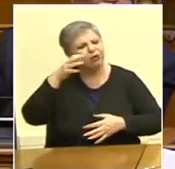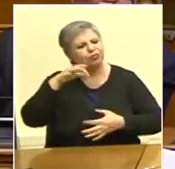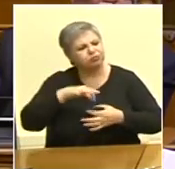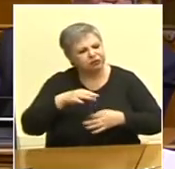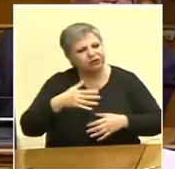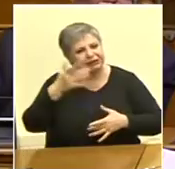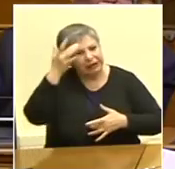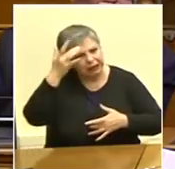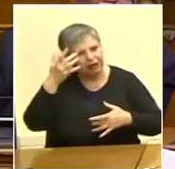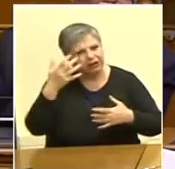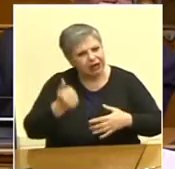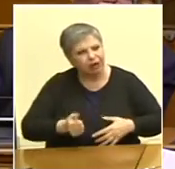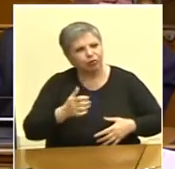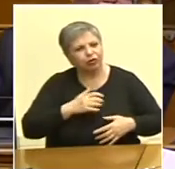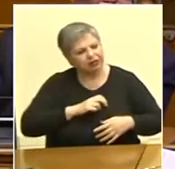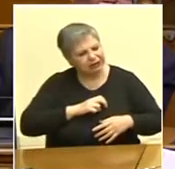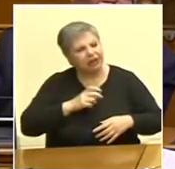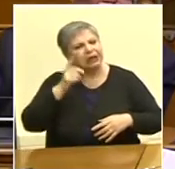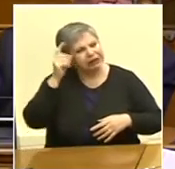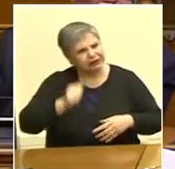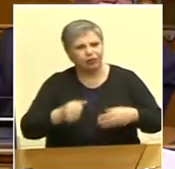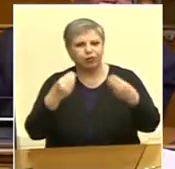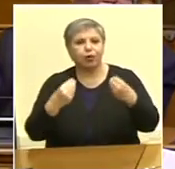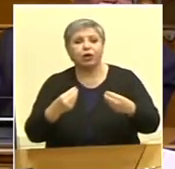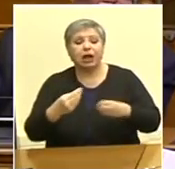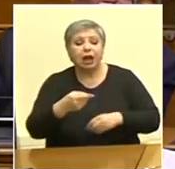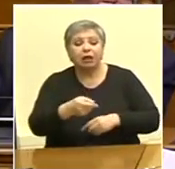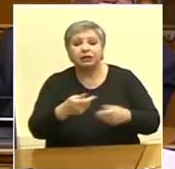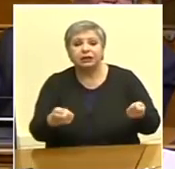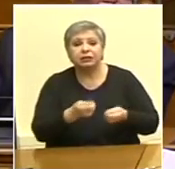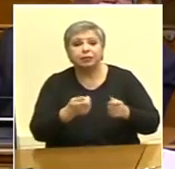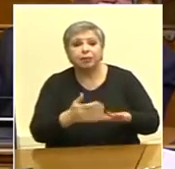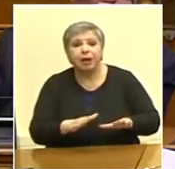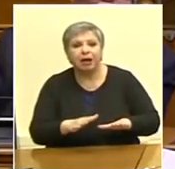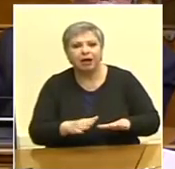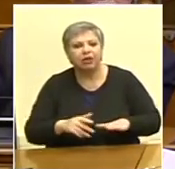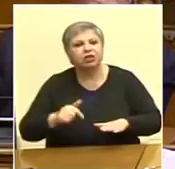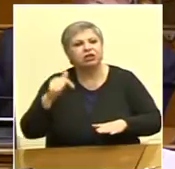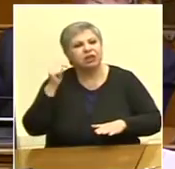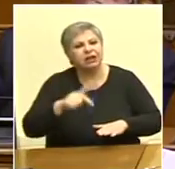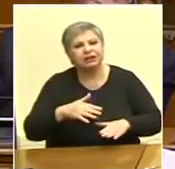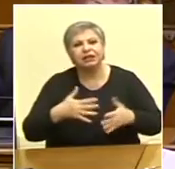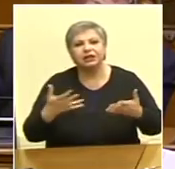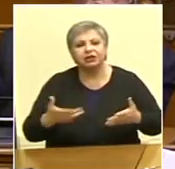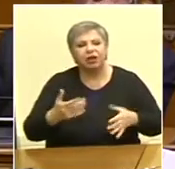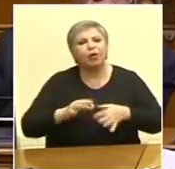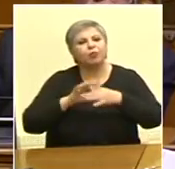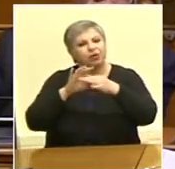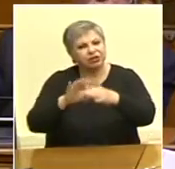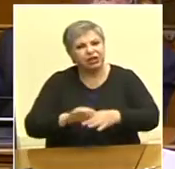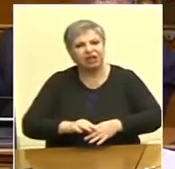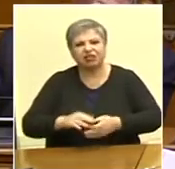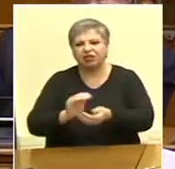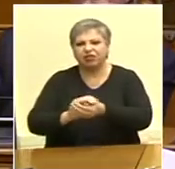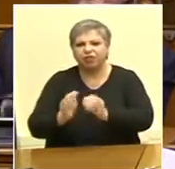του τι ακριβώς κάνατε και κυρίως το γεγονός ότι όταν τα κάνατε συνεχίζατε το πάρτι της διαφθοράς και της διαπλοκής